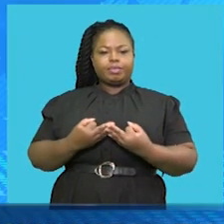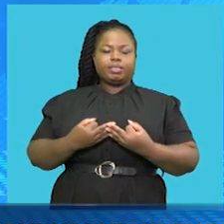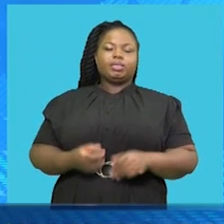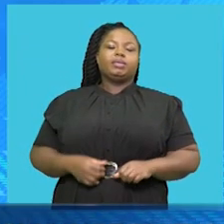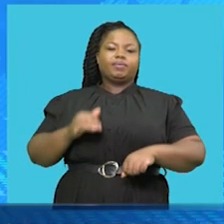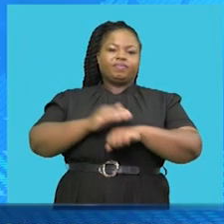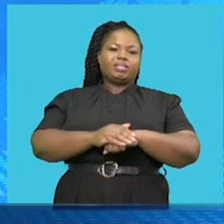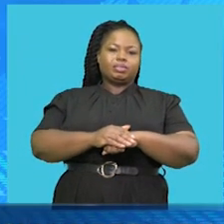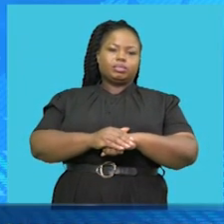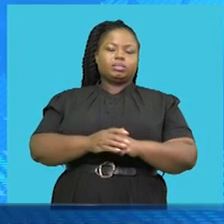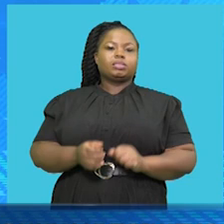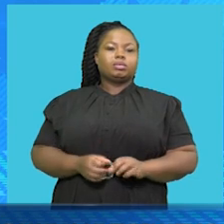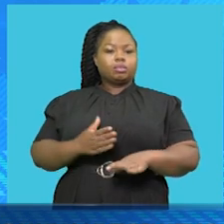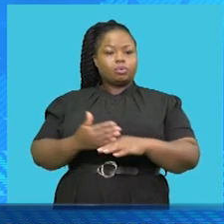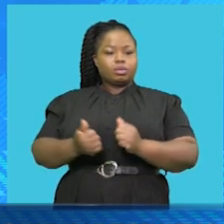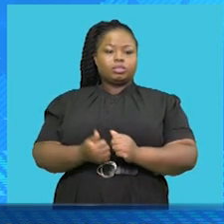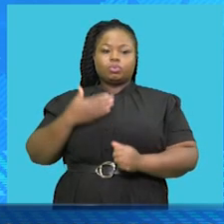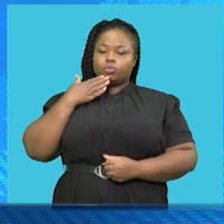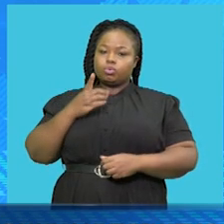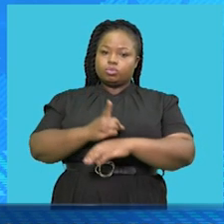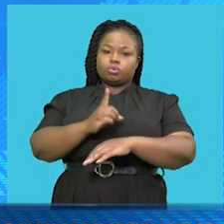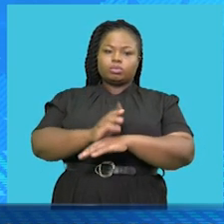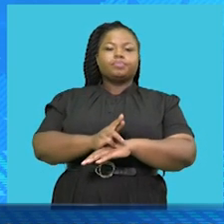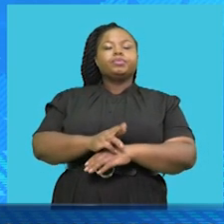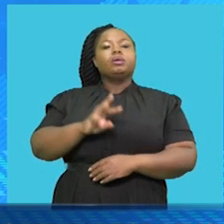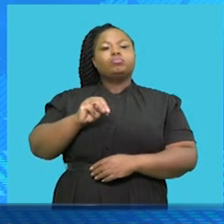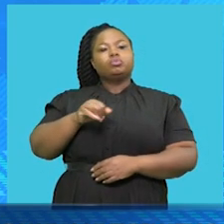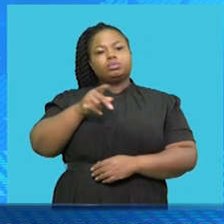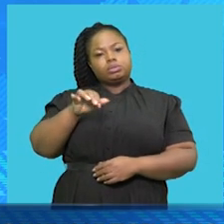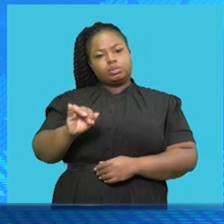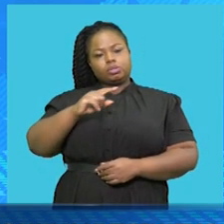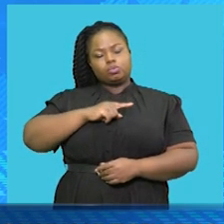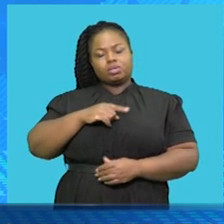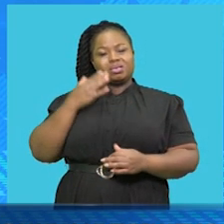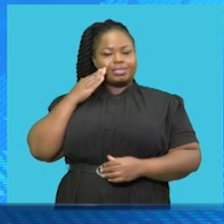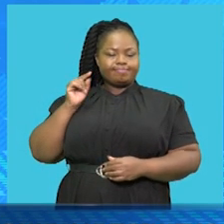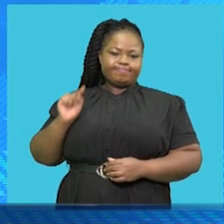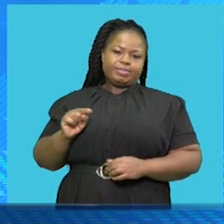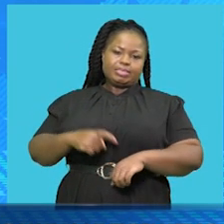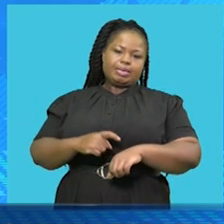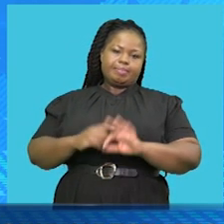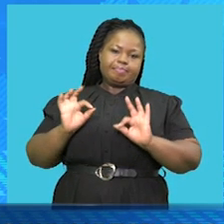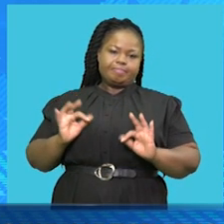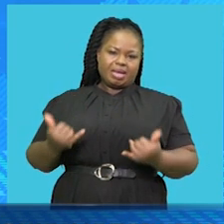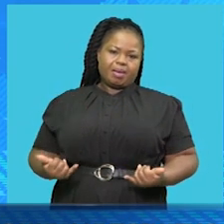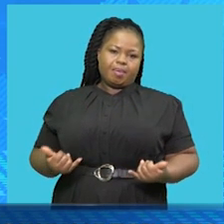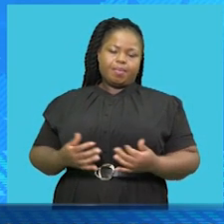and colleagues of the late Dr. Mtunzi As they navigate through this difficult period of mourning